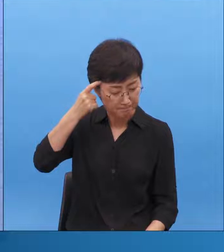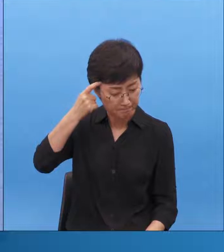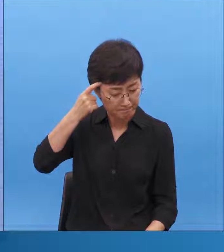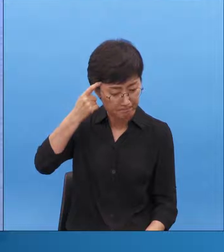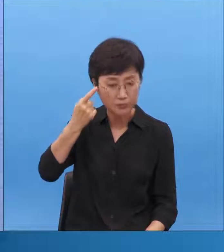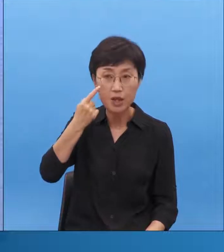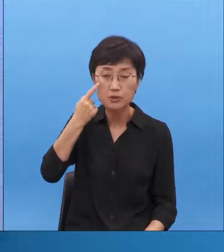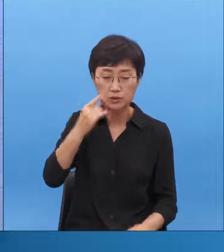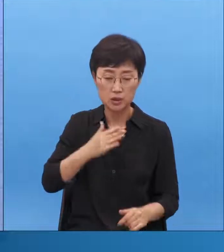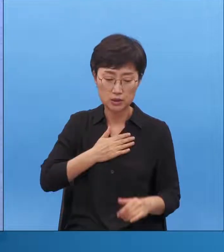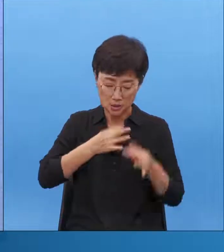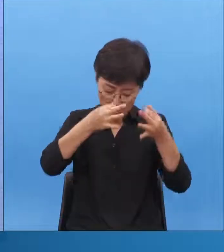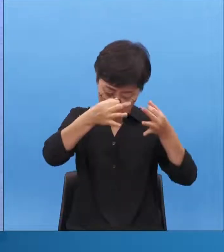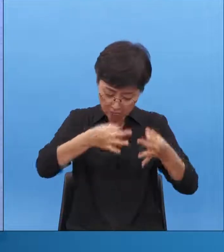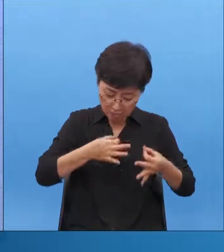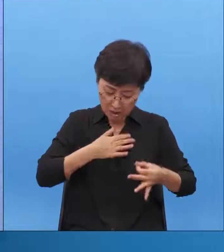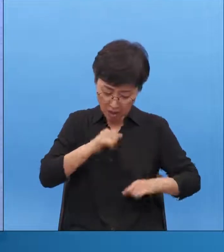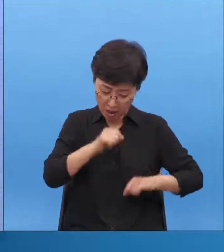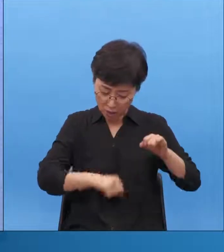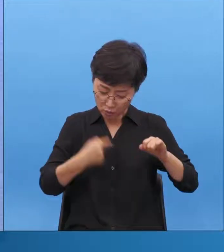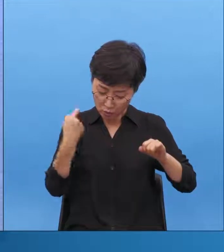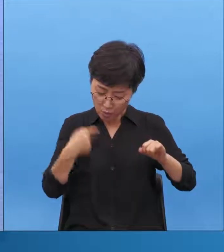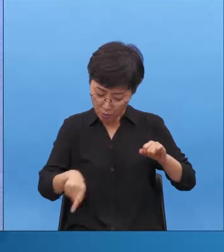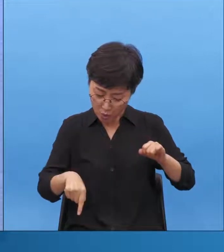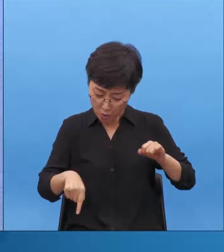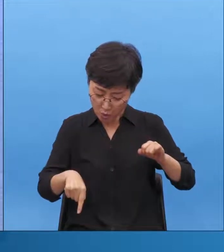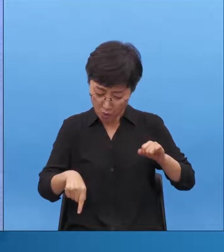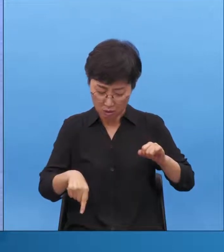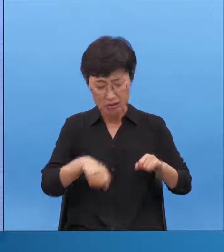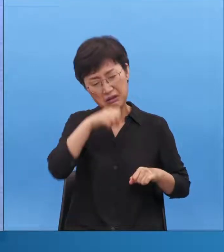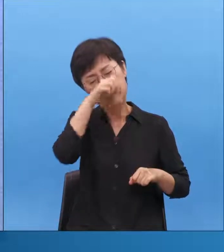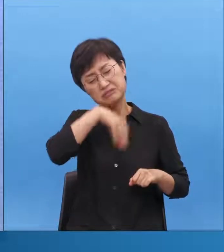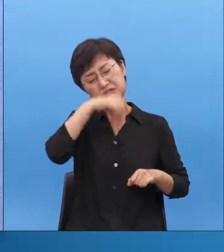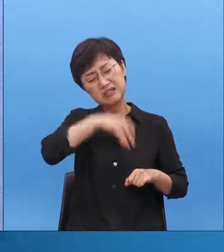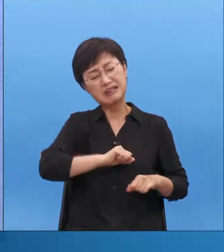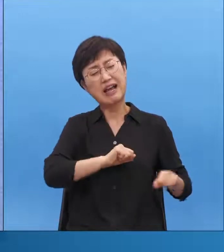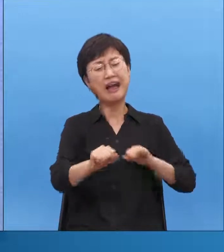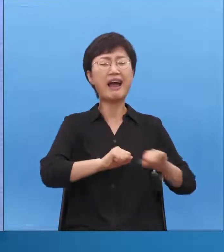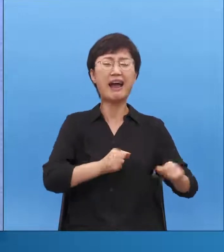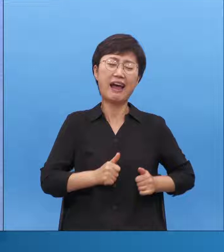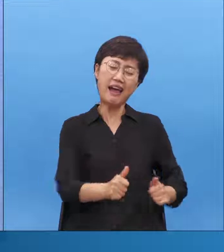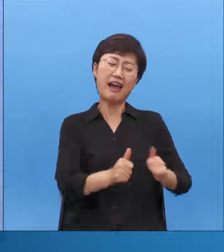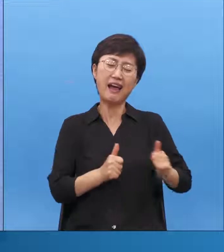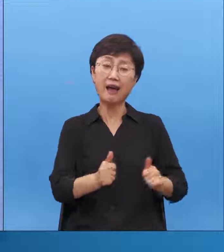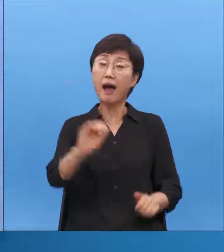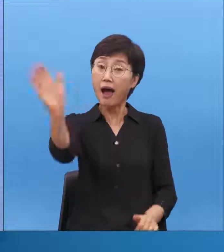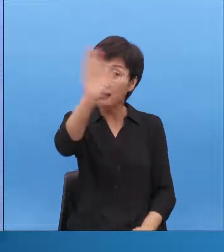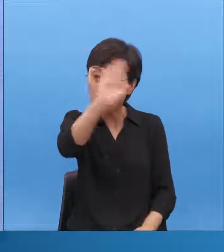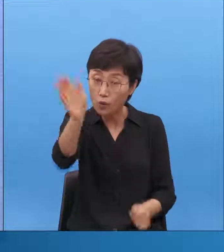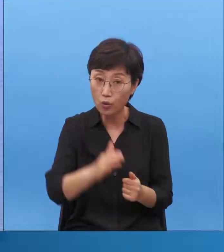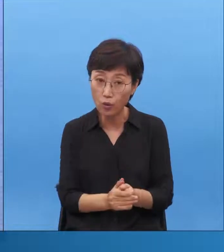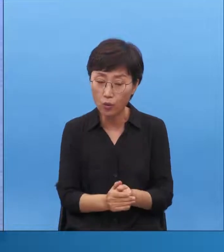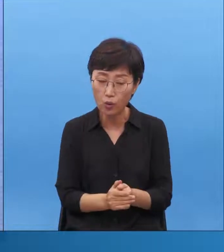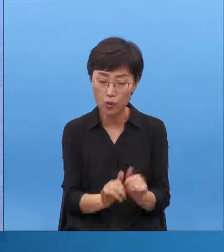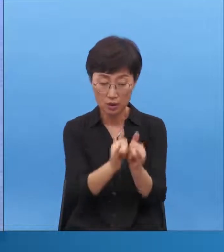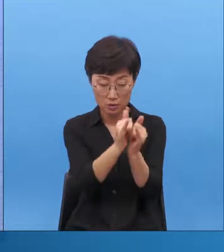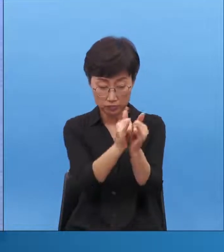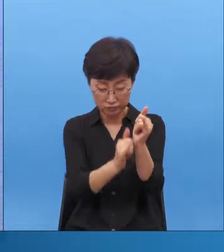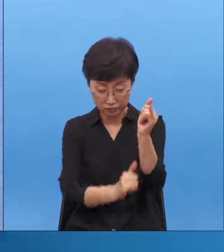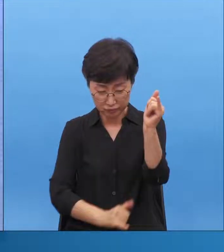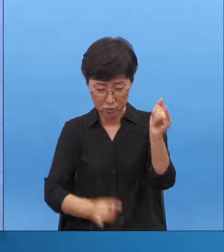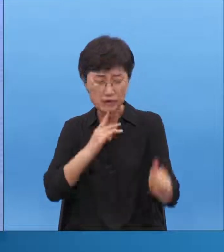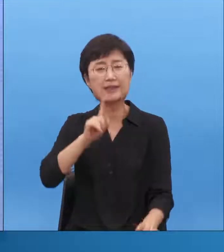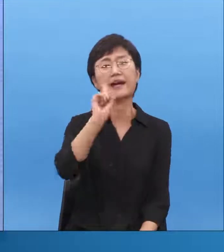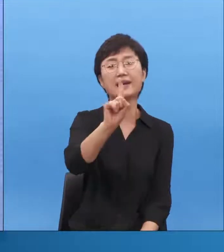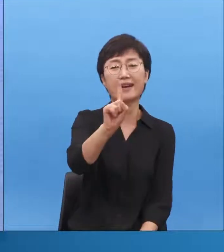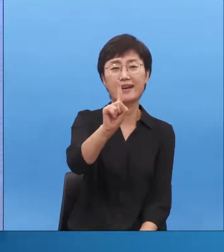한 번밖에 없는. You are not doing these vainless things, but we are doing something that it only exists once in 그런 방법은 history. 세 가지입니다. 노바디로.